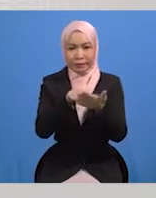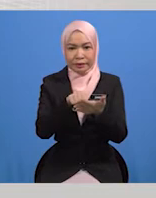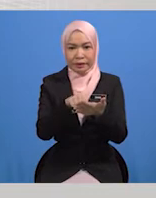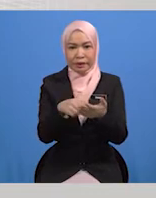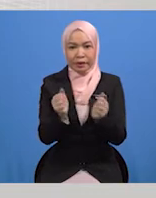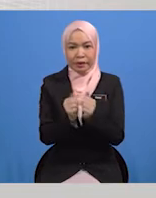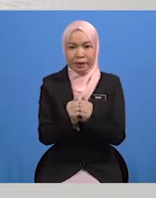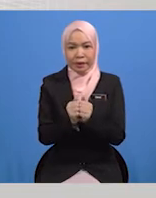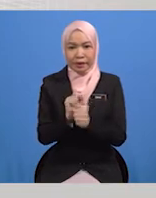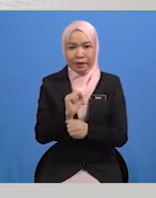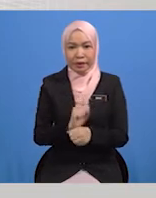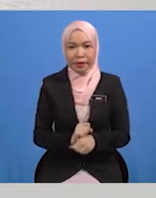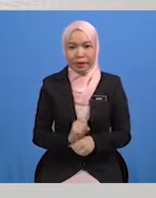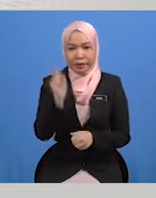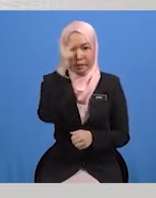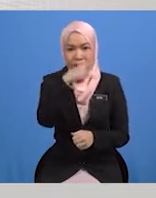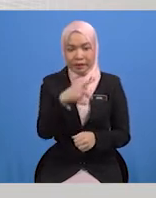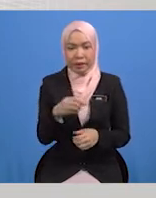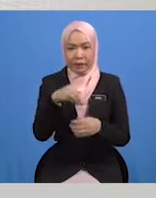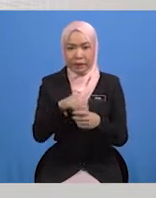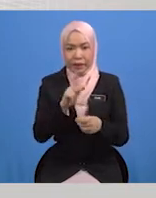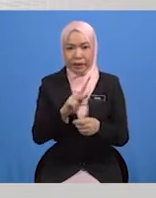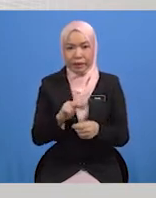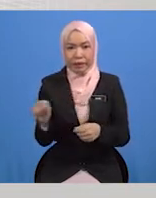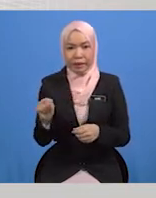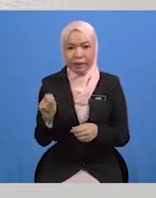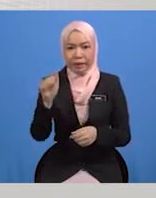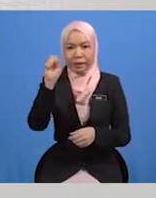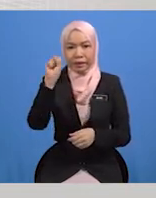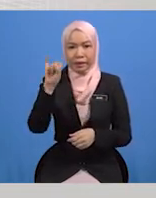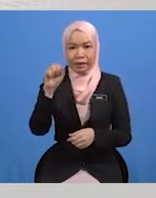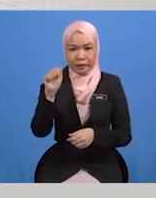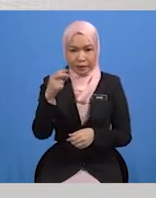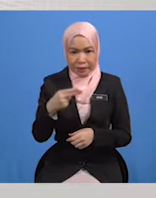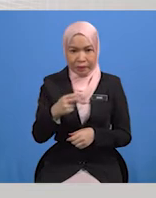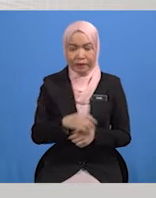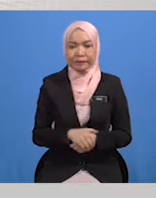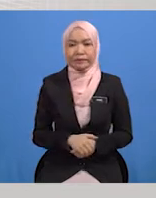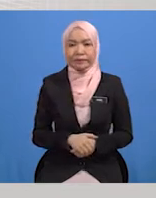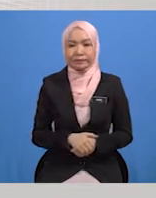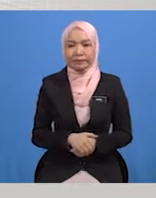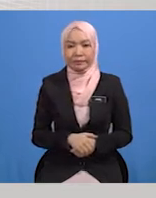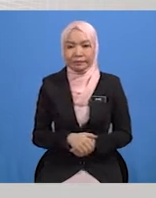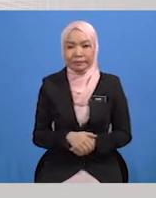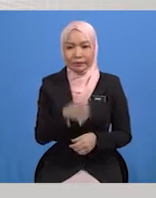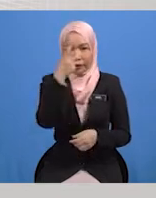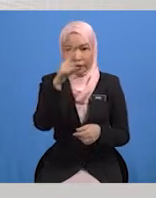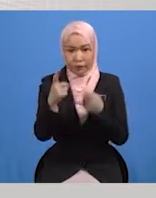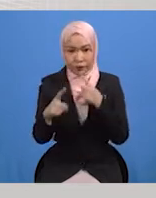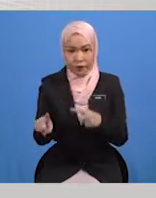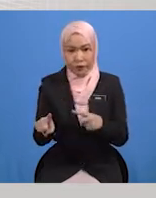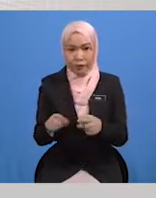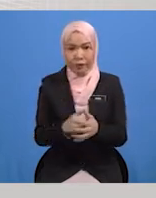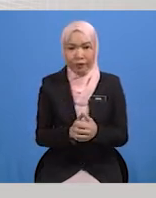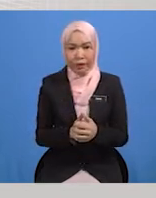atau perwatakan dalaman Asiah Samiah. Cadangan jawapan, seorang yang